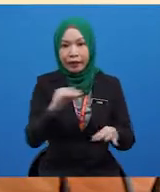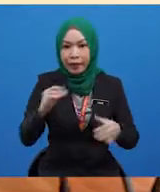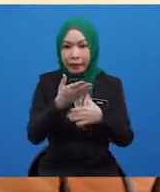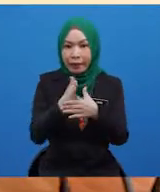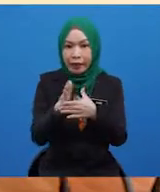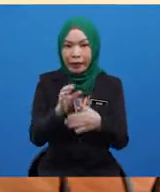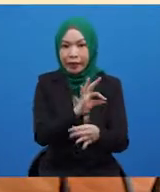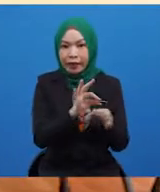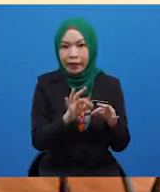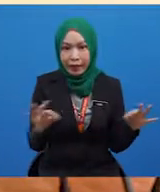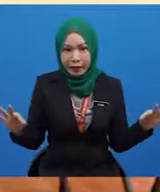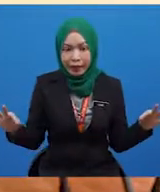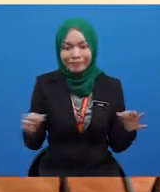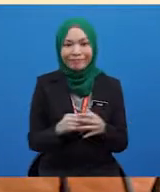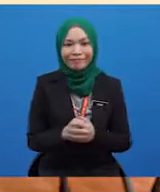bahagian ayat.